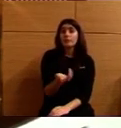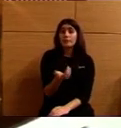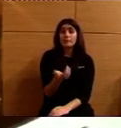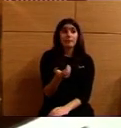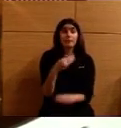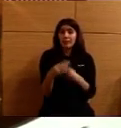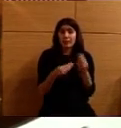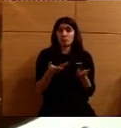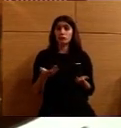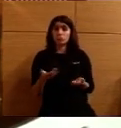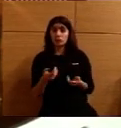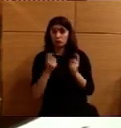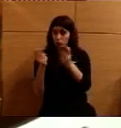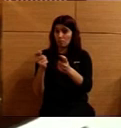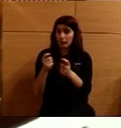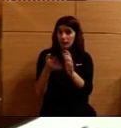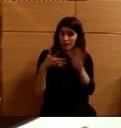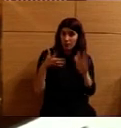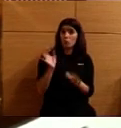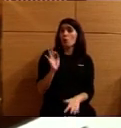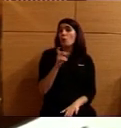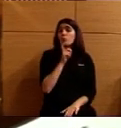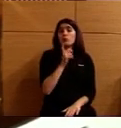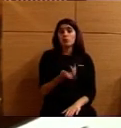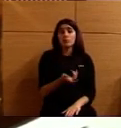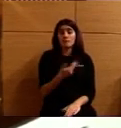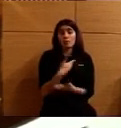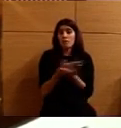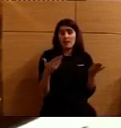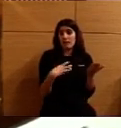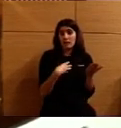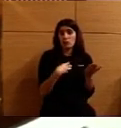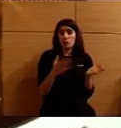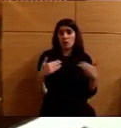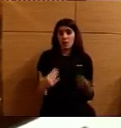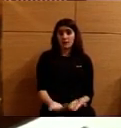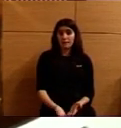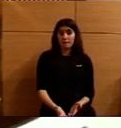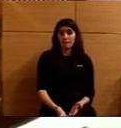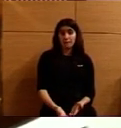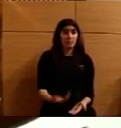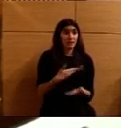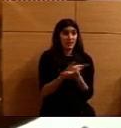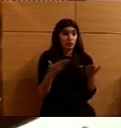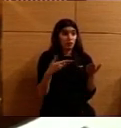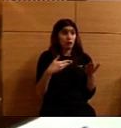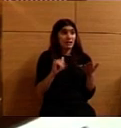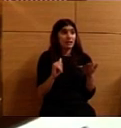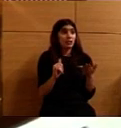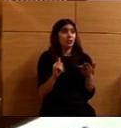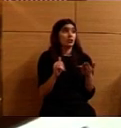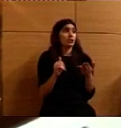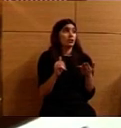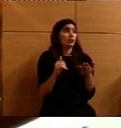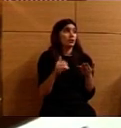i que els ho donaran en seguida. No se poden fiar. Ni se poden fiar de les declaracions ni se